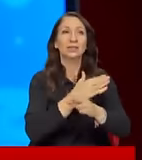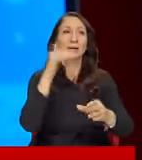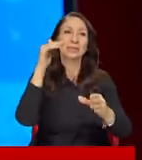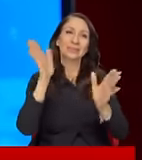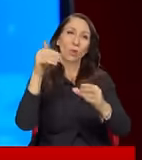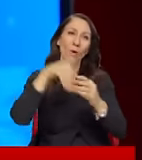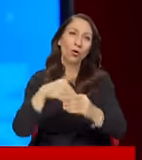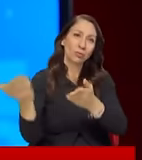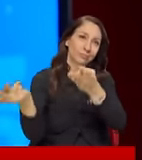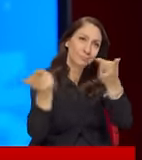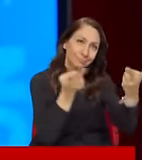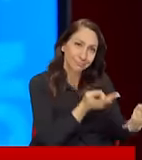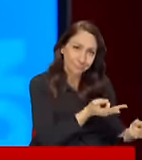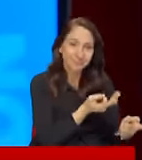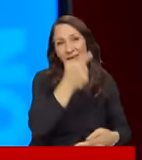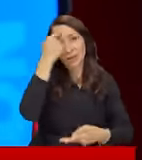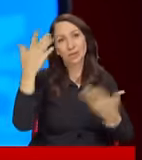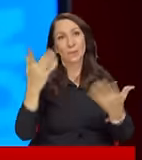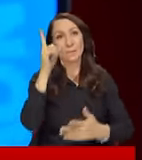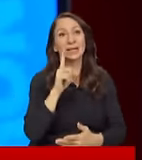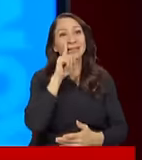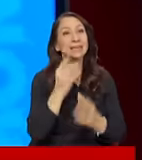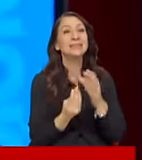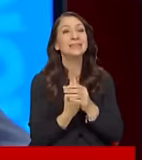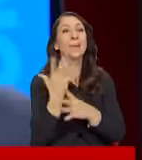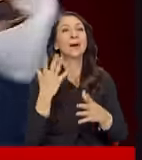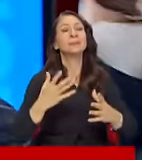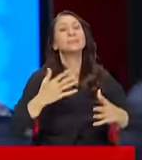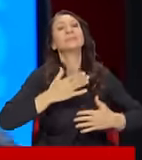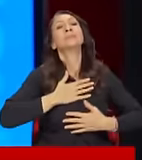vatandaşlarımızı sandığa davet ediyoruz. İnşallah 1 Nisan sabahı